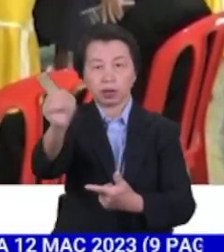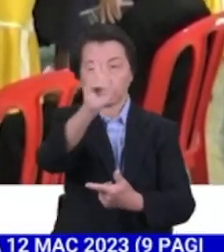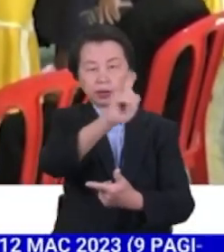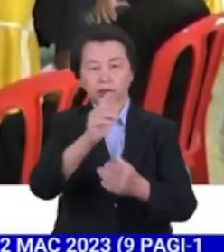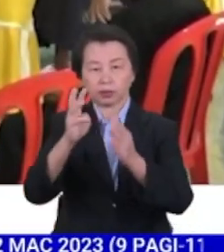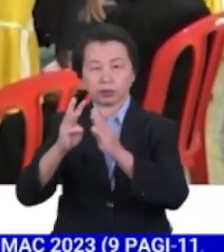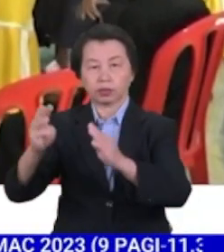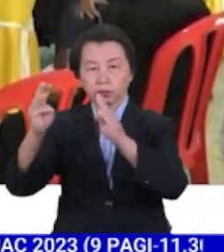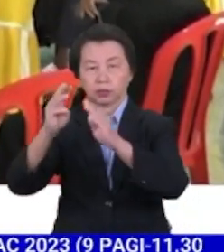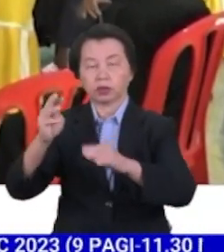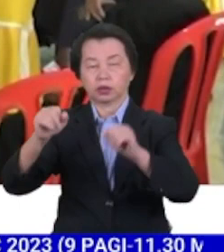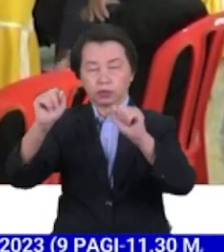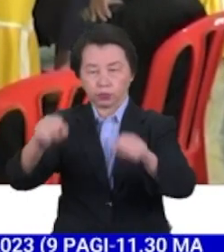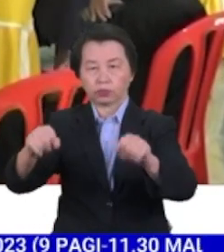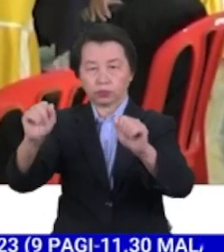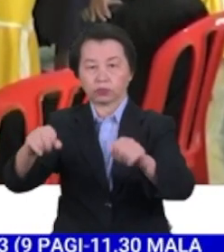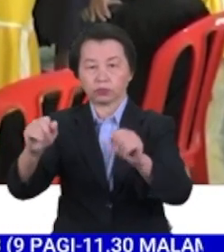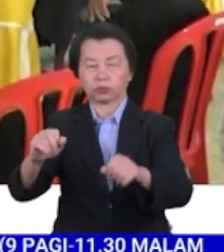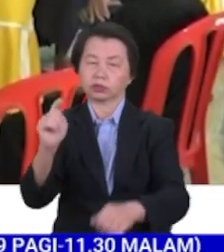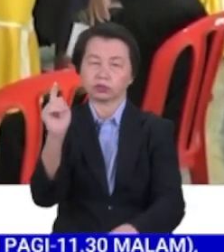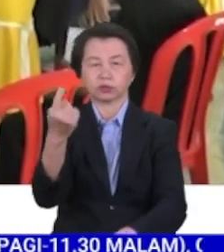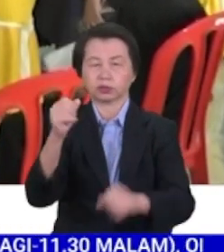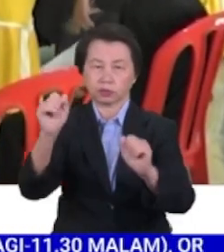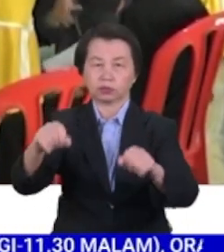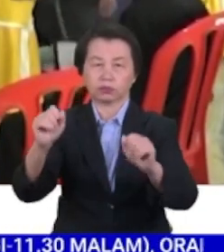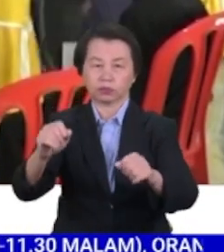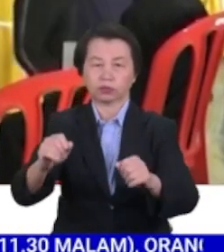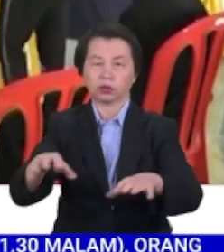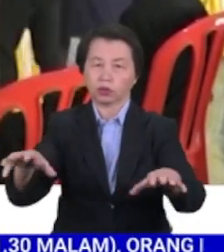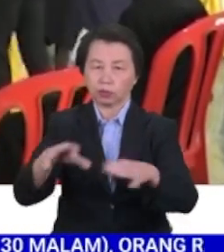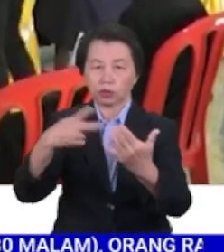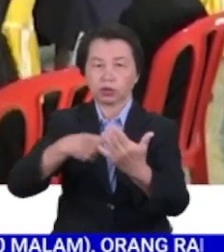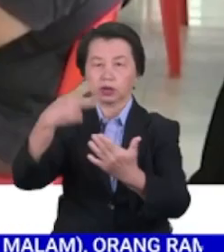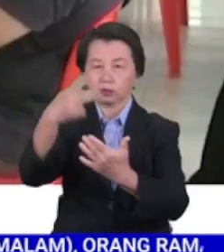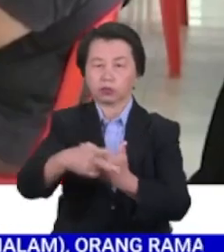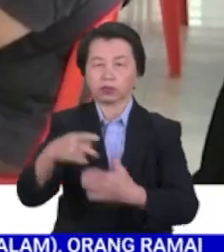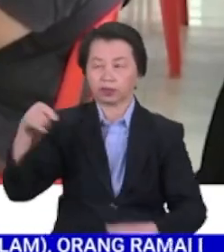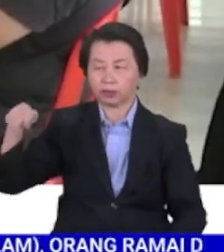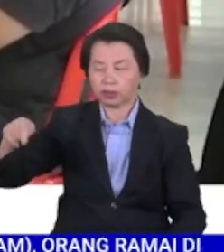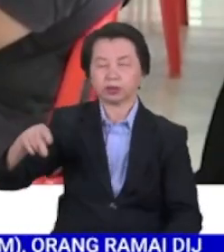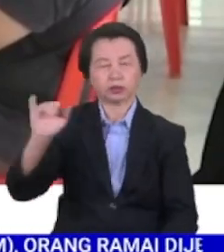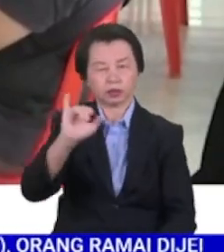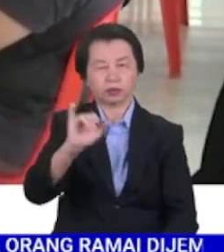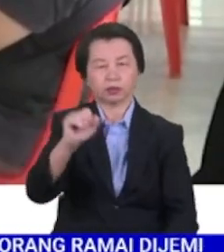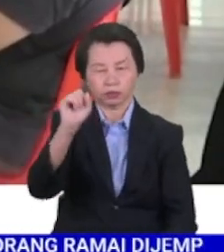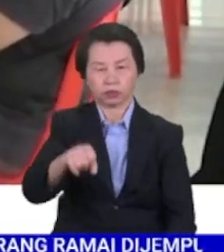dan sebagainya, boleh sahaja untuk jalankan program seperti ini.